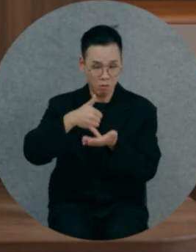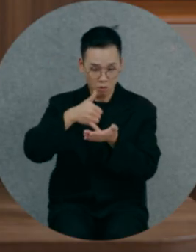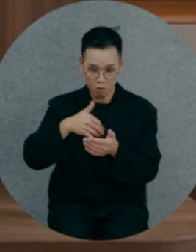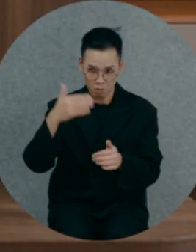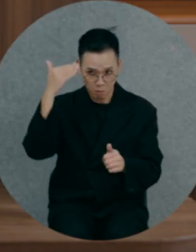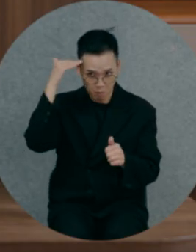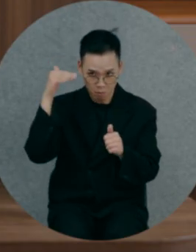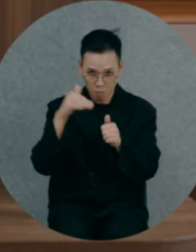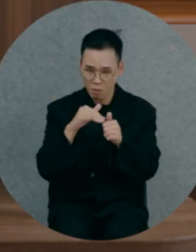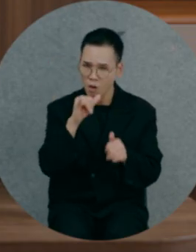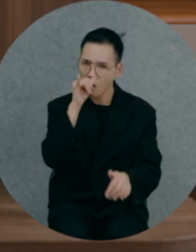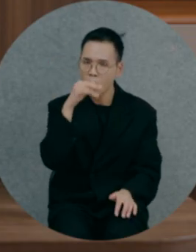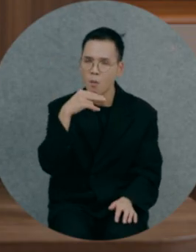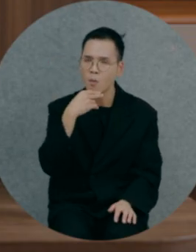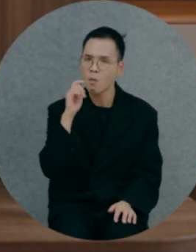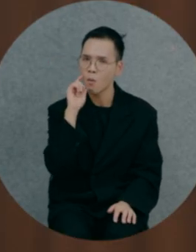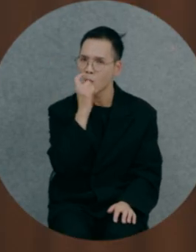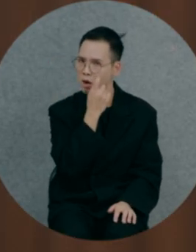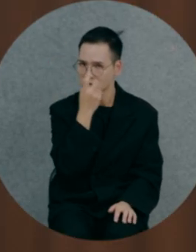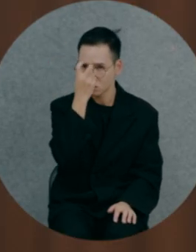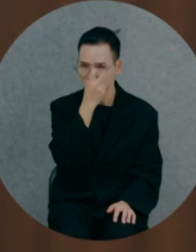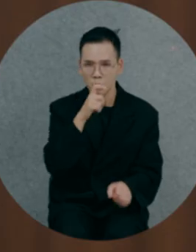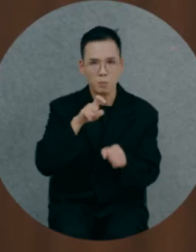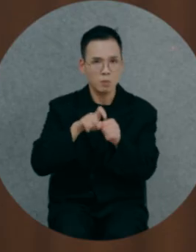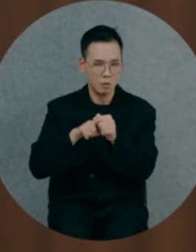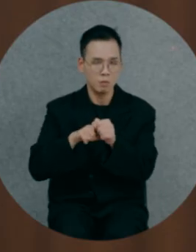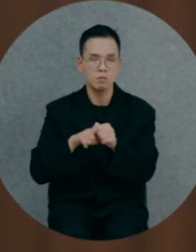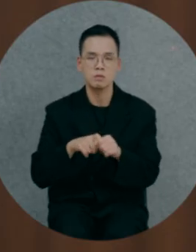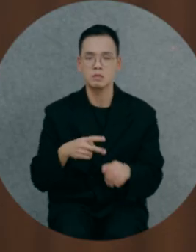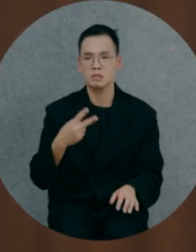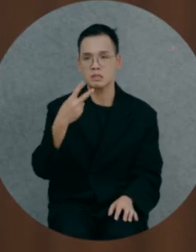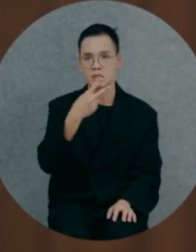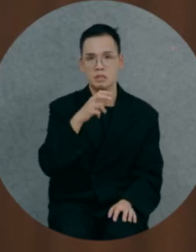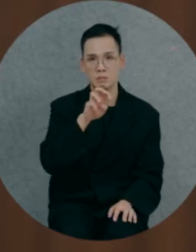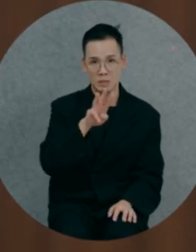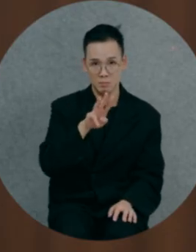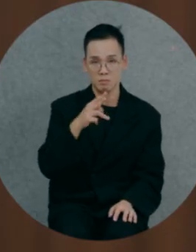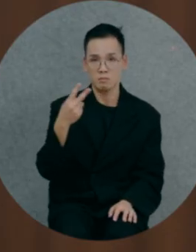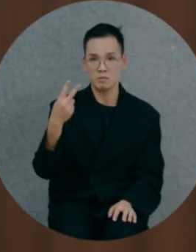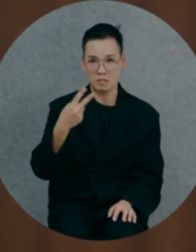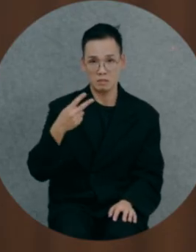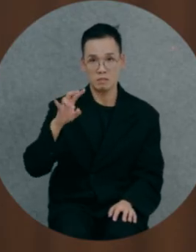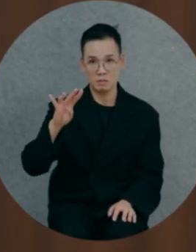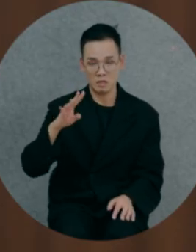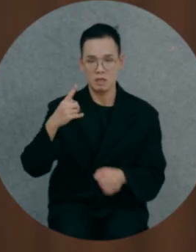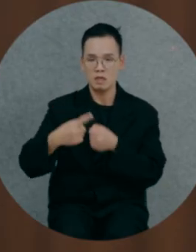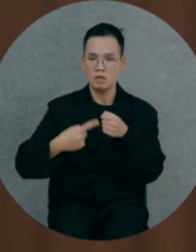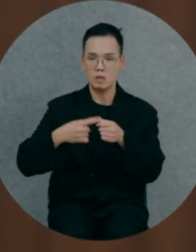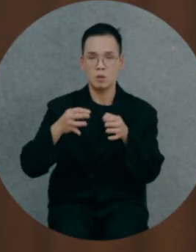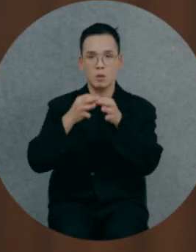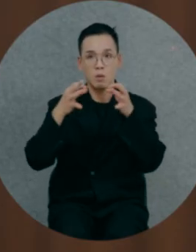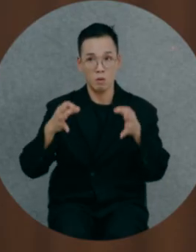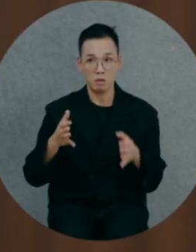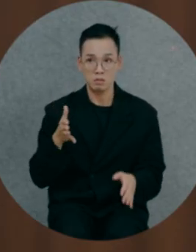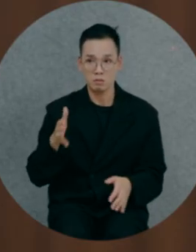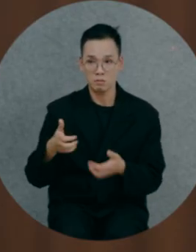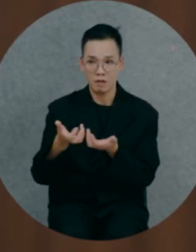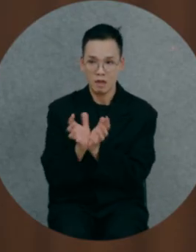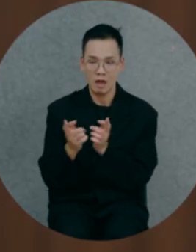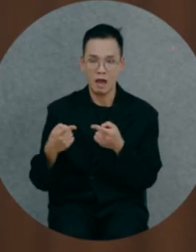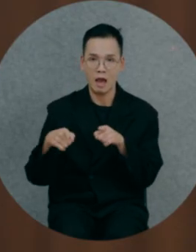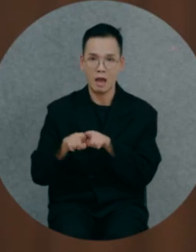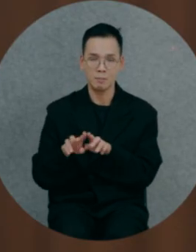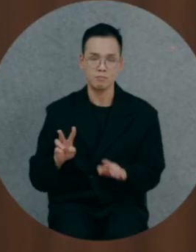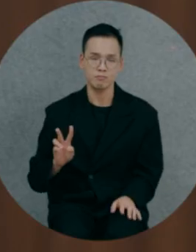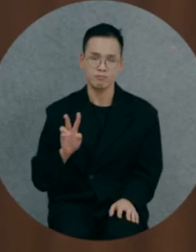침해의 요소가 있는지 살펴보기 위해 2023년부터 2024년까지 관련 단체와 함께